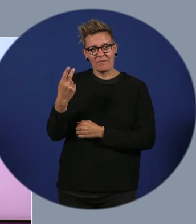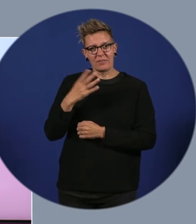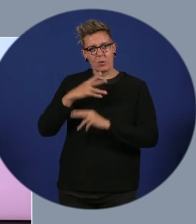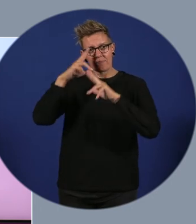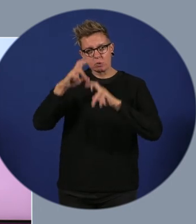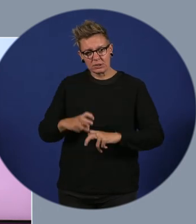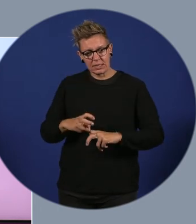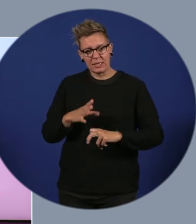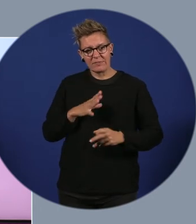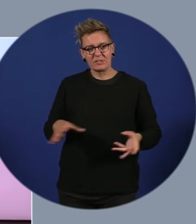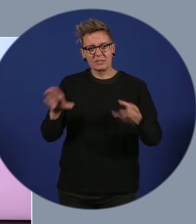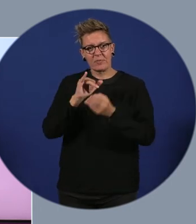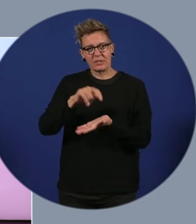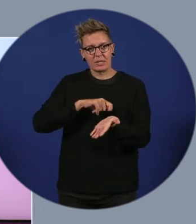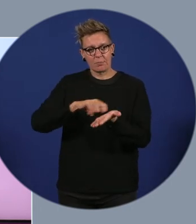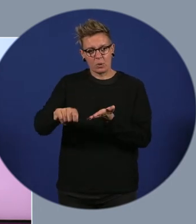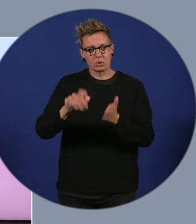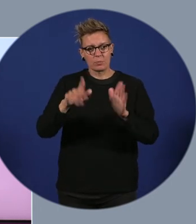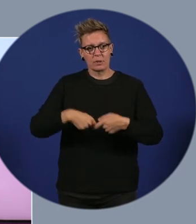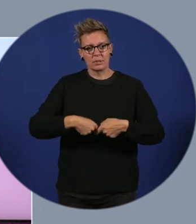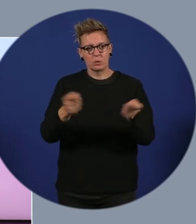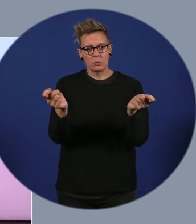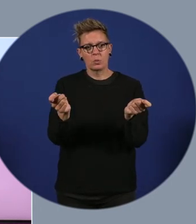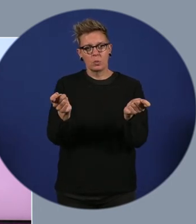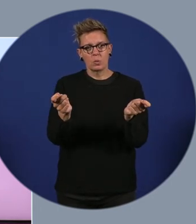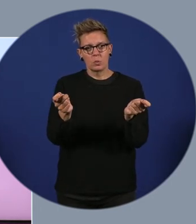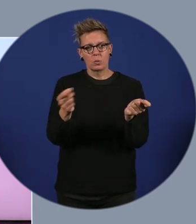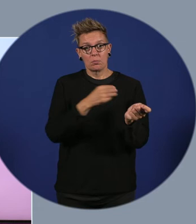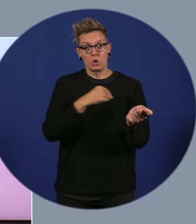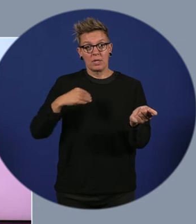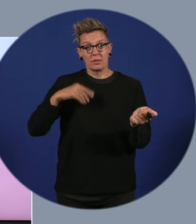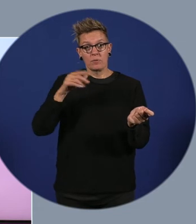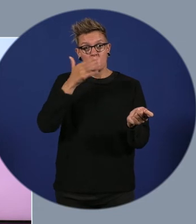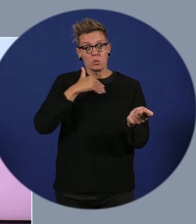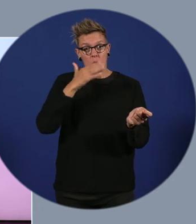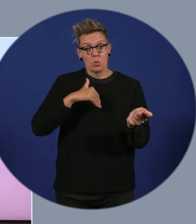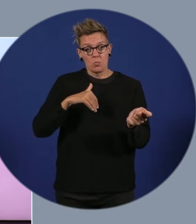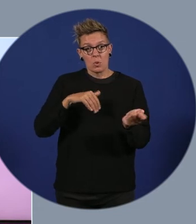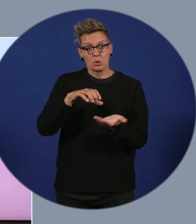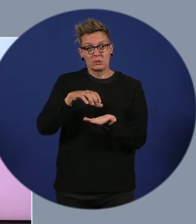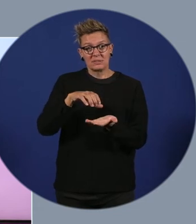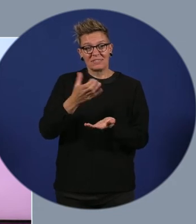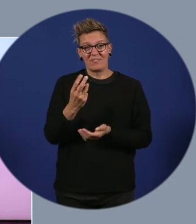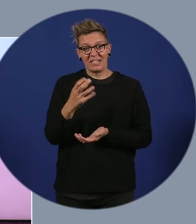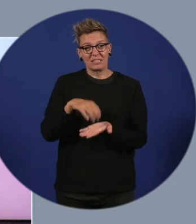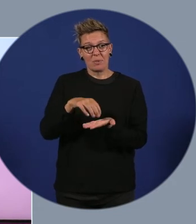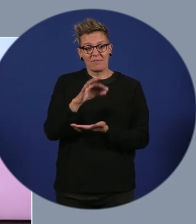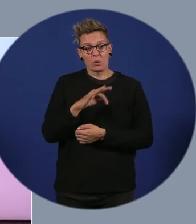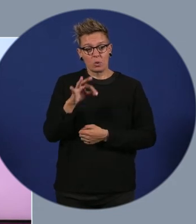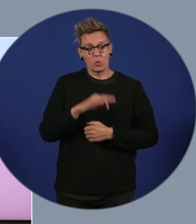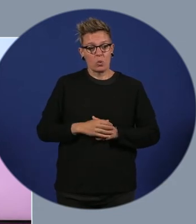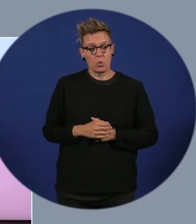finns sammanfattad i en rapport som har getts ut på Myndigheten för ungdoms- och civilsamhällefrågor. Så ställer vi